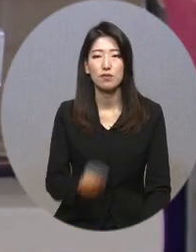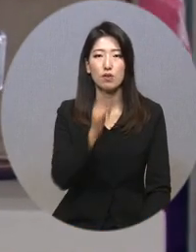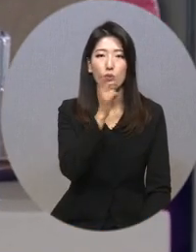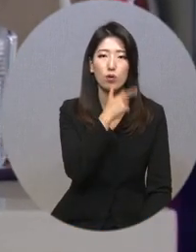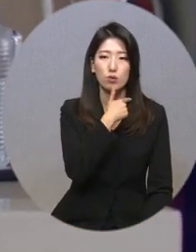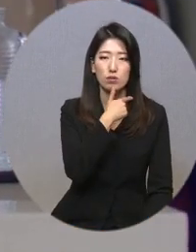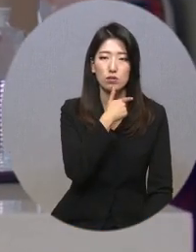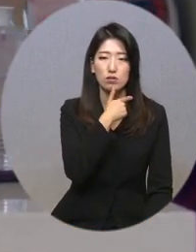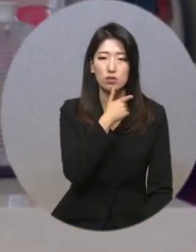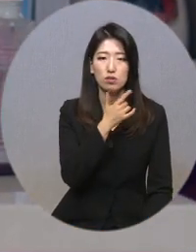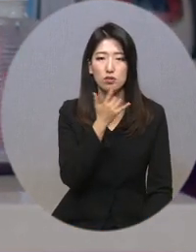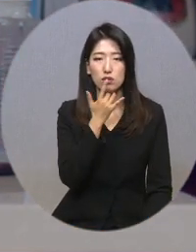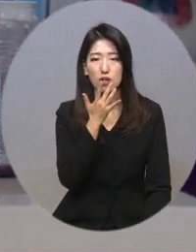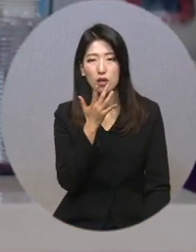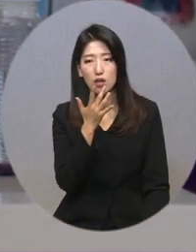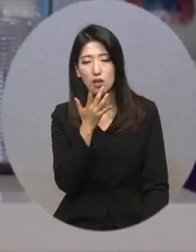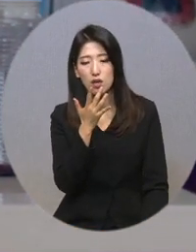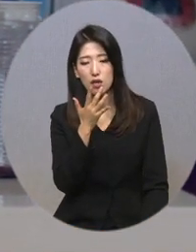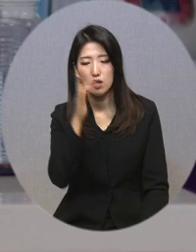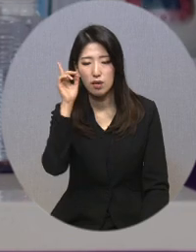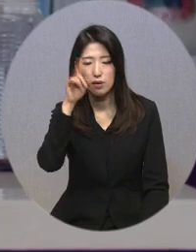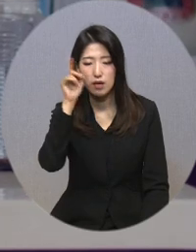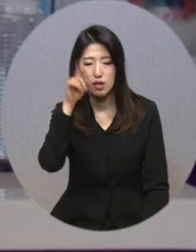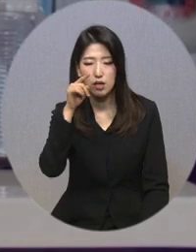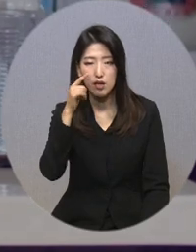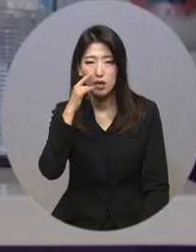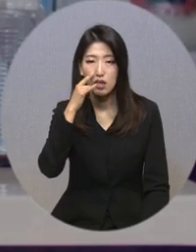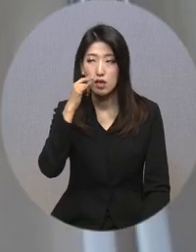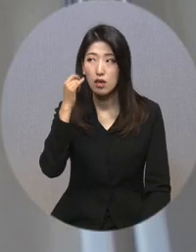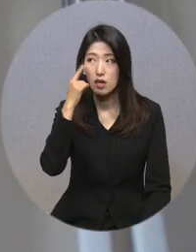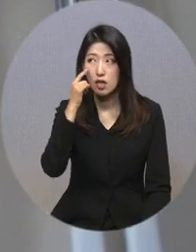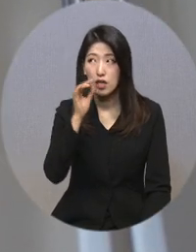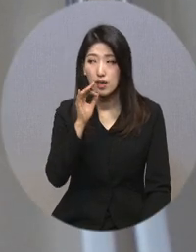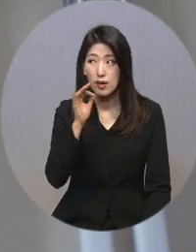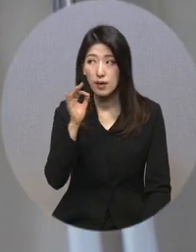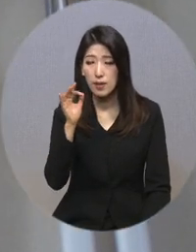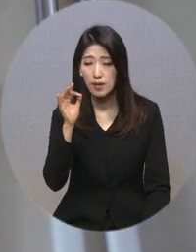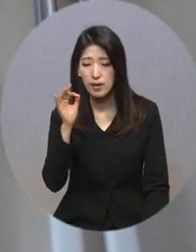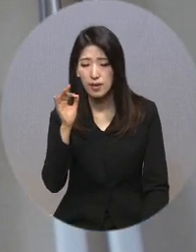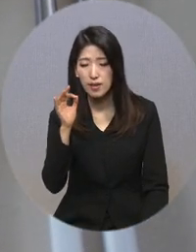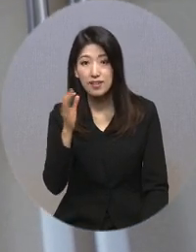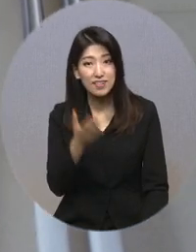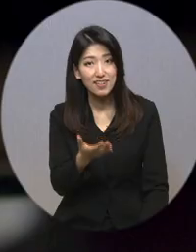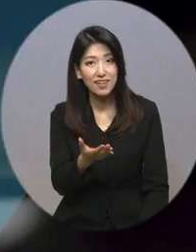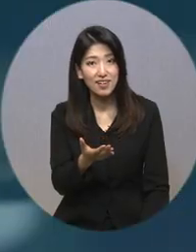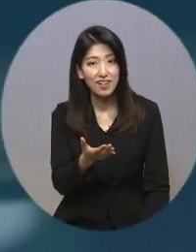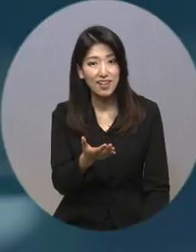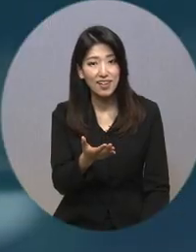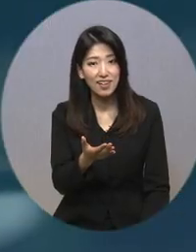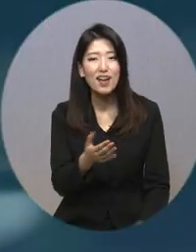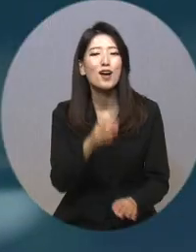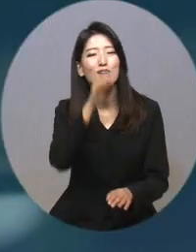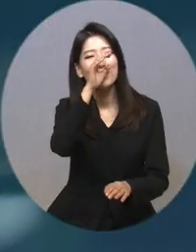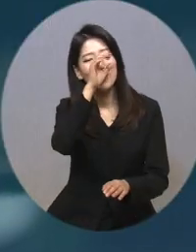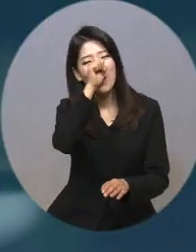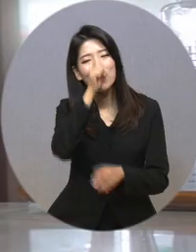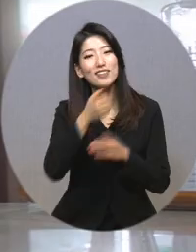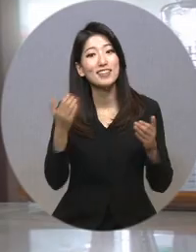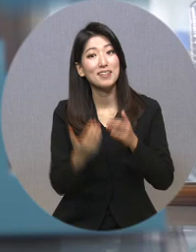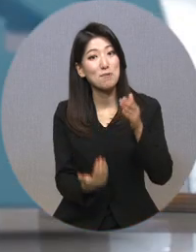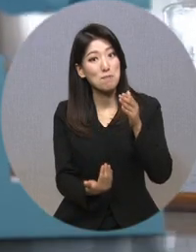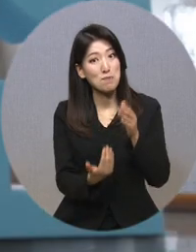화요일, 매일매일 엄마 눈칫밥 먹는 게 일인 그대에게 좋은 일이 생기는